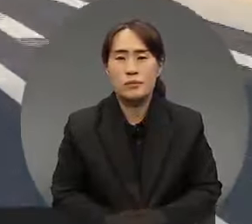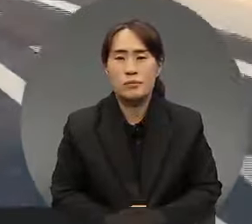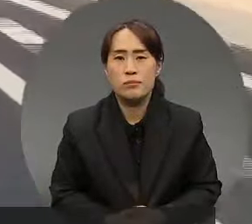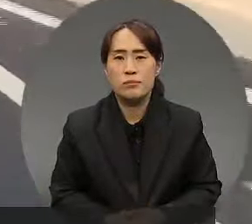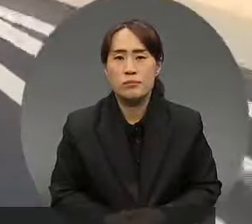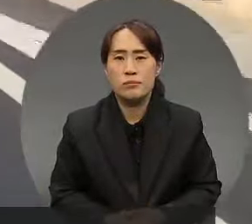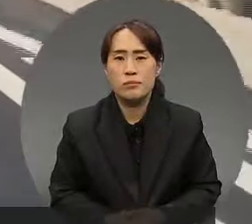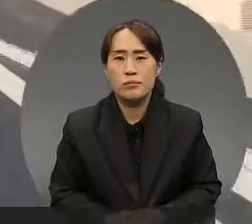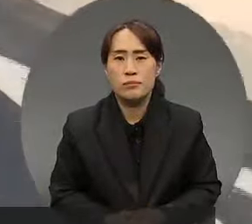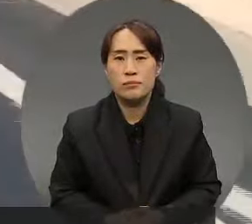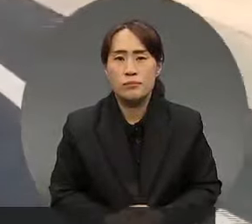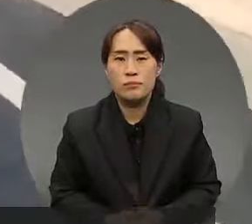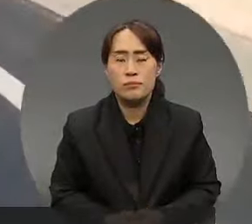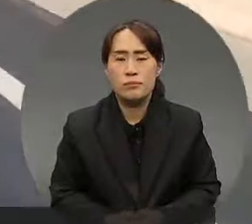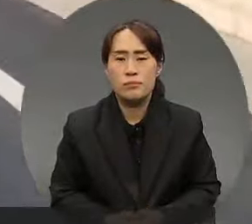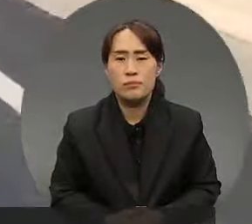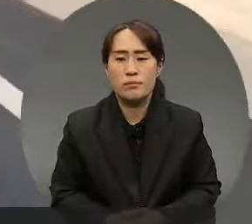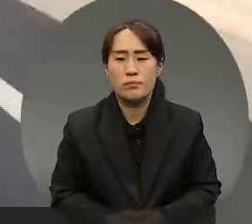MBC 뉴스 정지영입니다